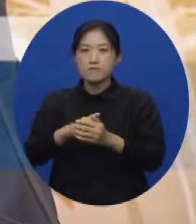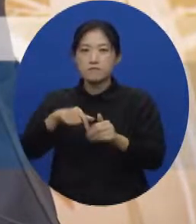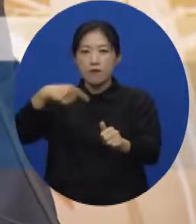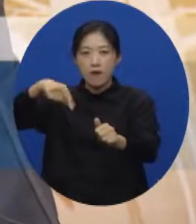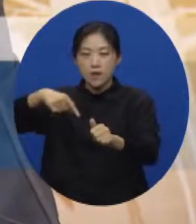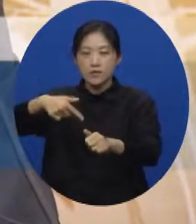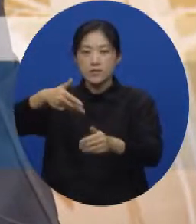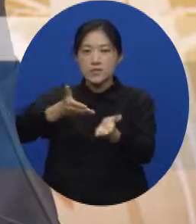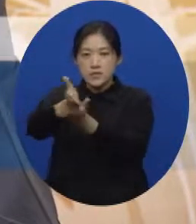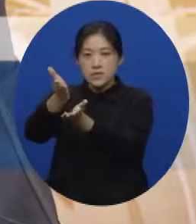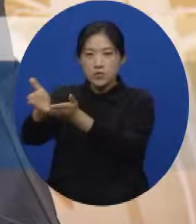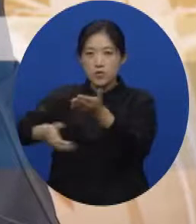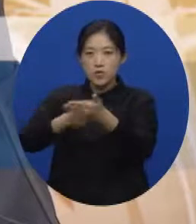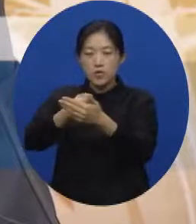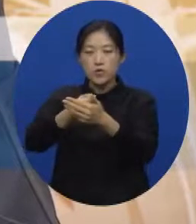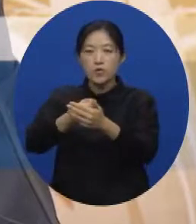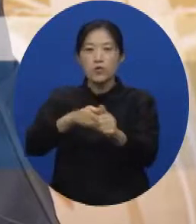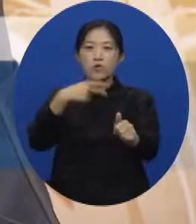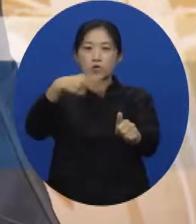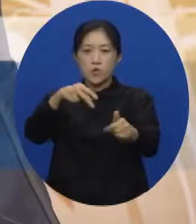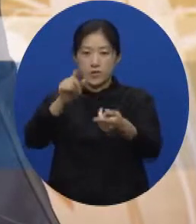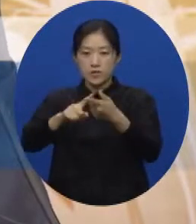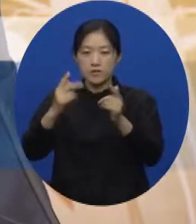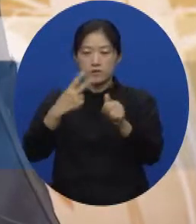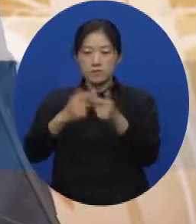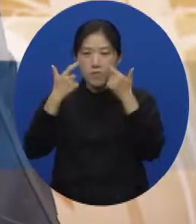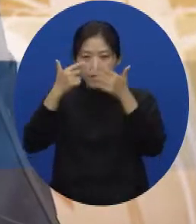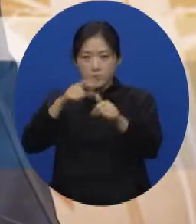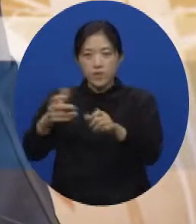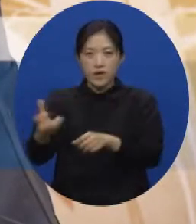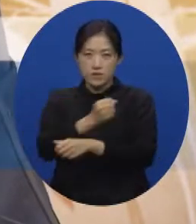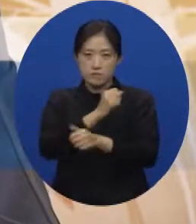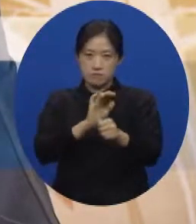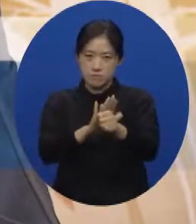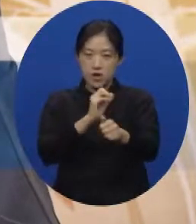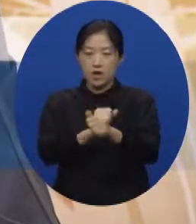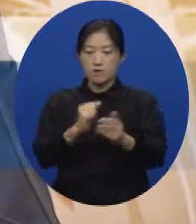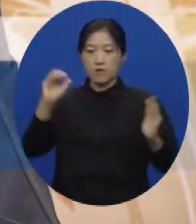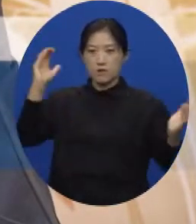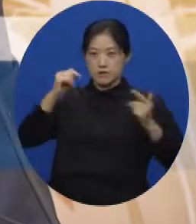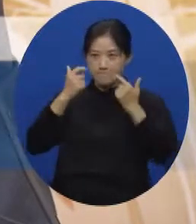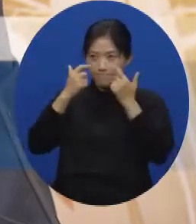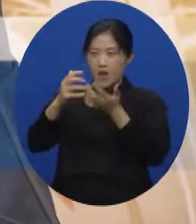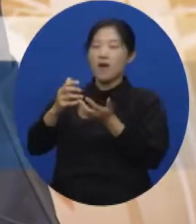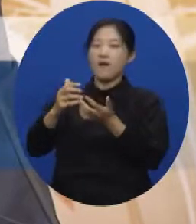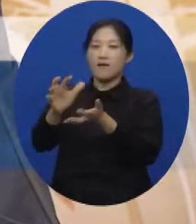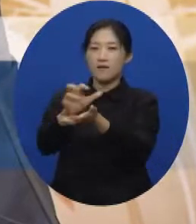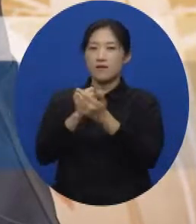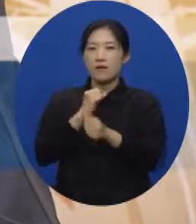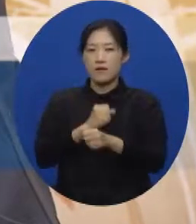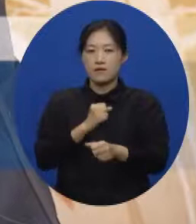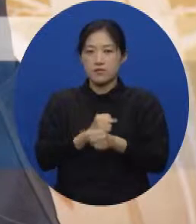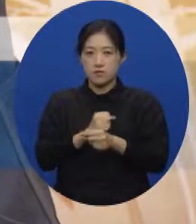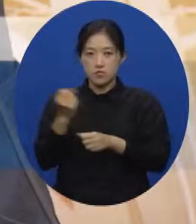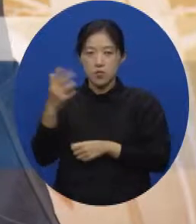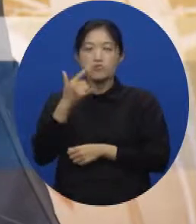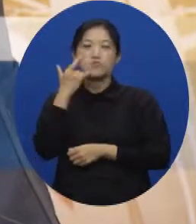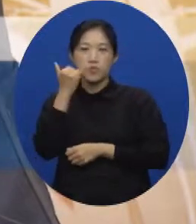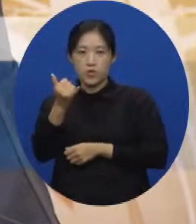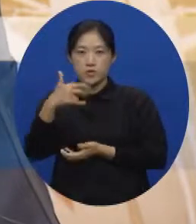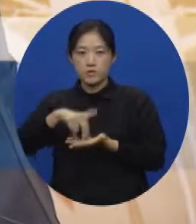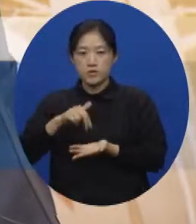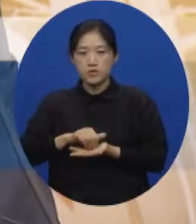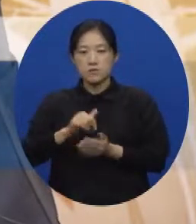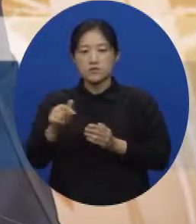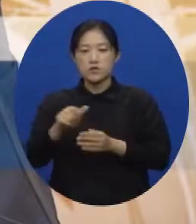진로 교육이 선생님들이 보다 분명하게 목표를 갖고 아이들도 분명하게 그것을 받아들이고 여기 계신